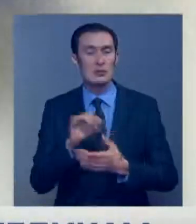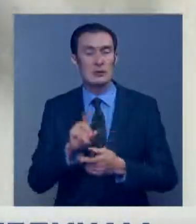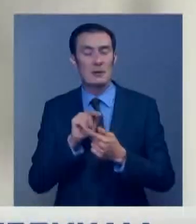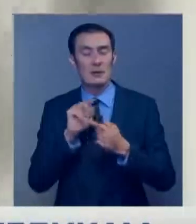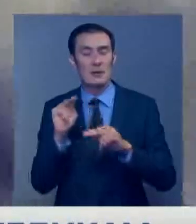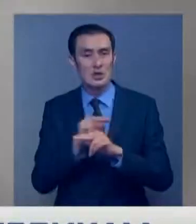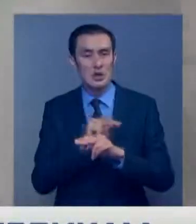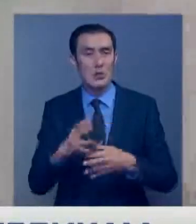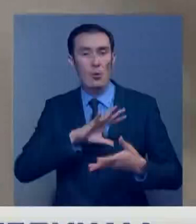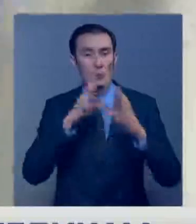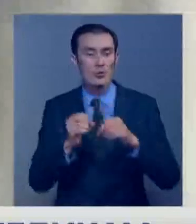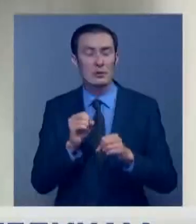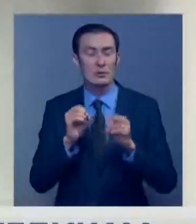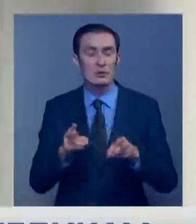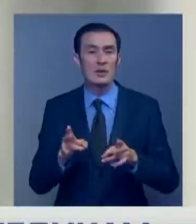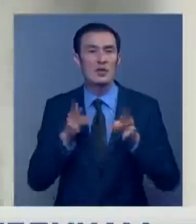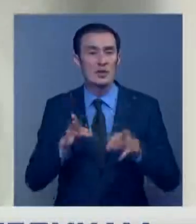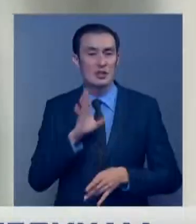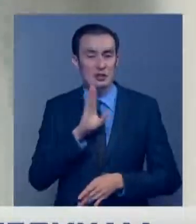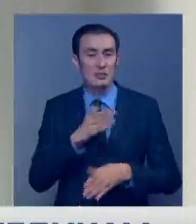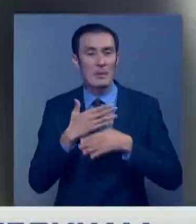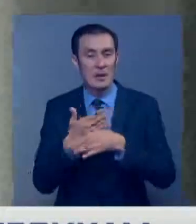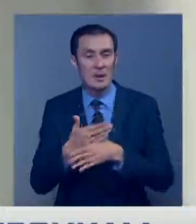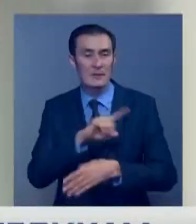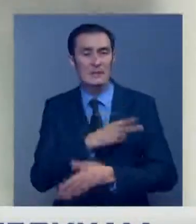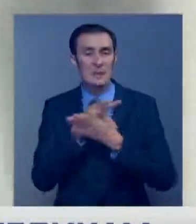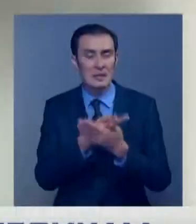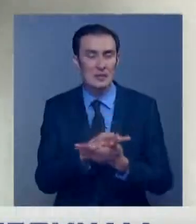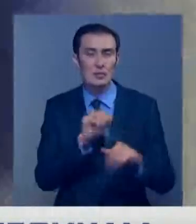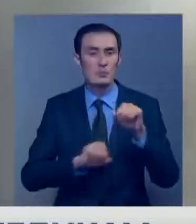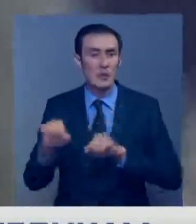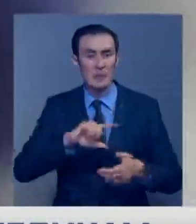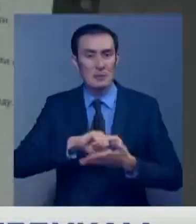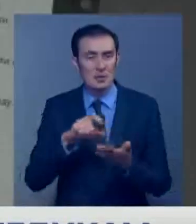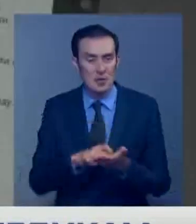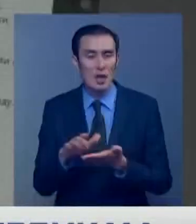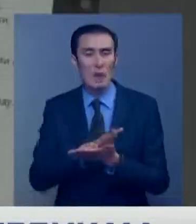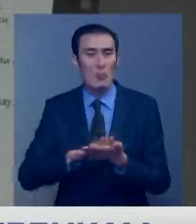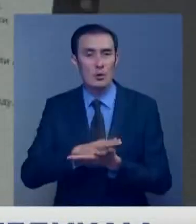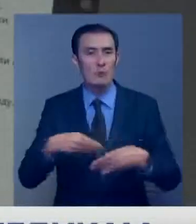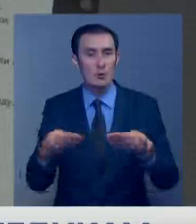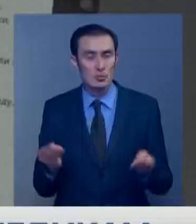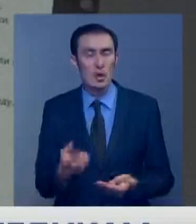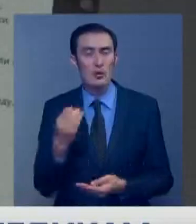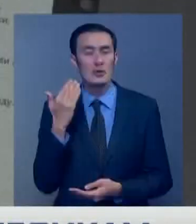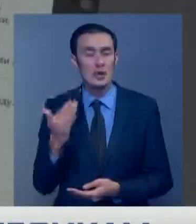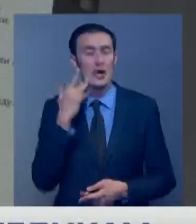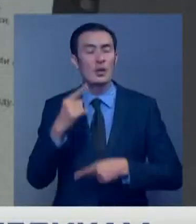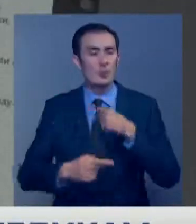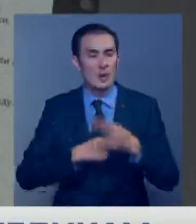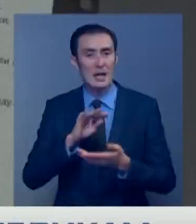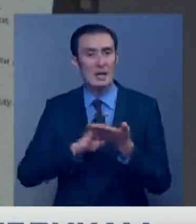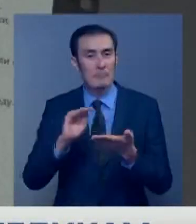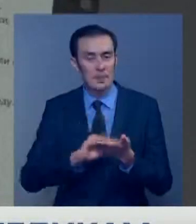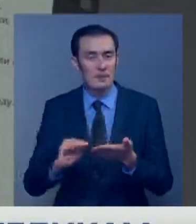с общей угрозой. Хрупкая девушка помогает в госпитализации больных, убирает помещения, моет посуду. А еще она регулярно